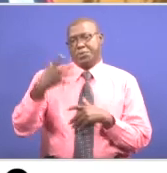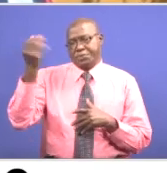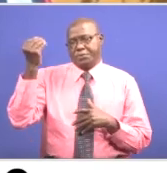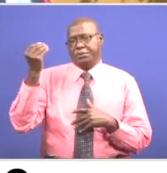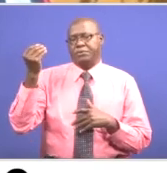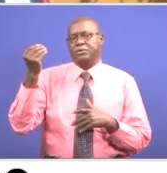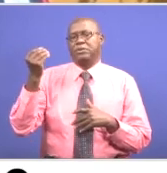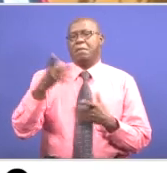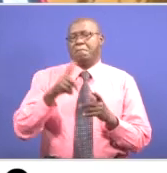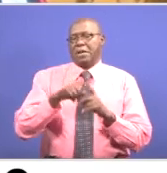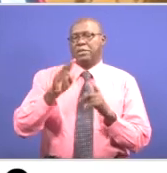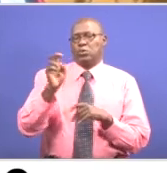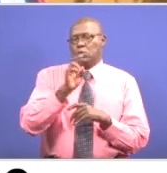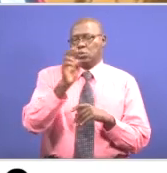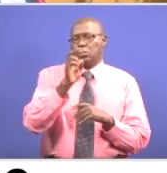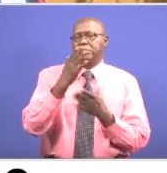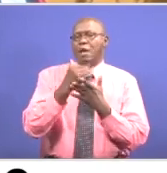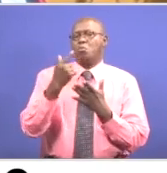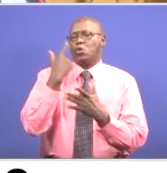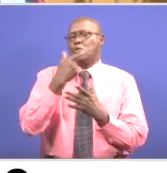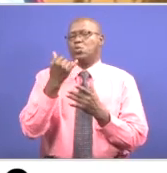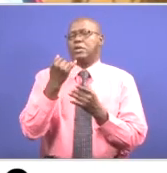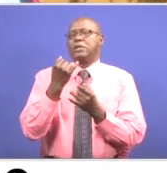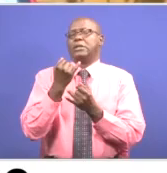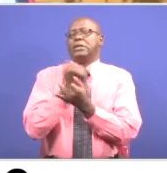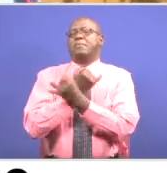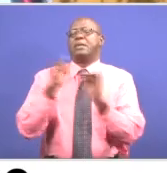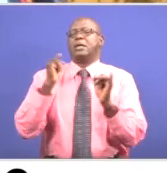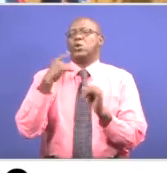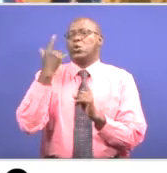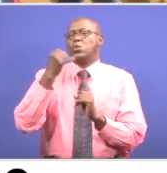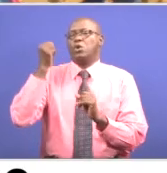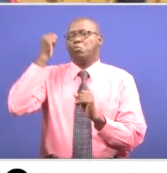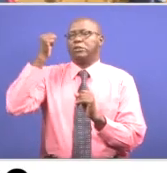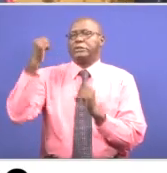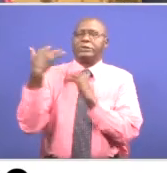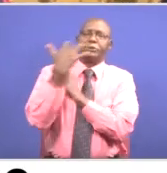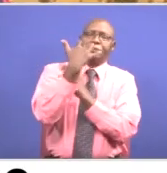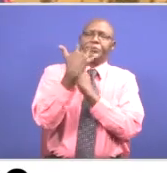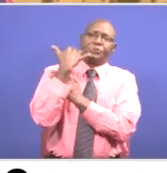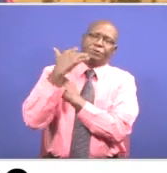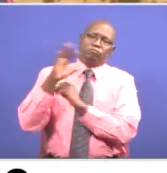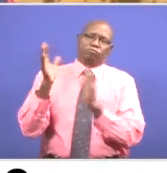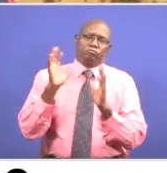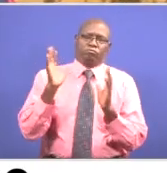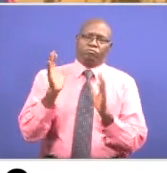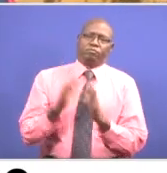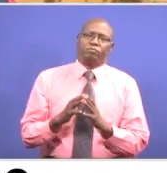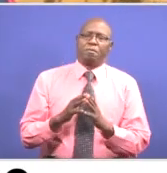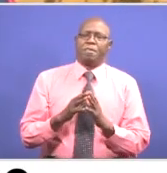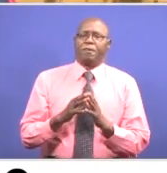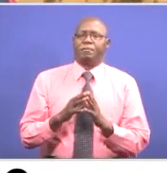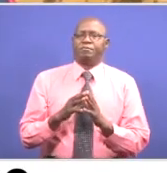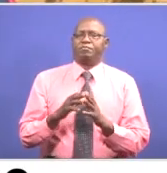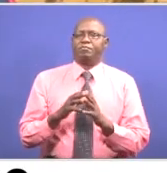lakini watafute ule mtu wako independent, ambaye hata pata mambo ya siasa hii na huku na pale, akuwe free na